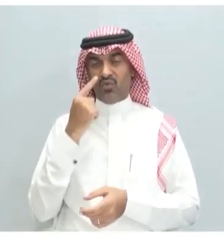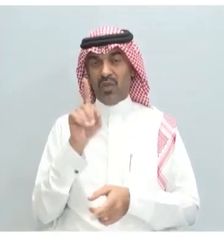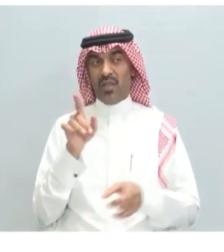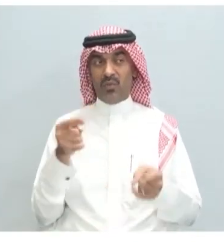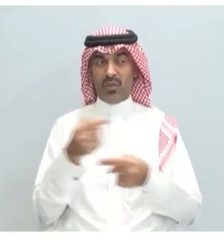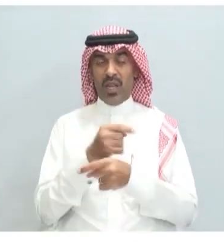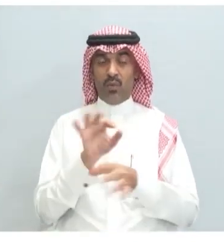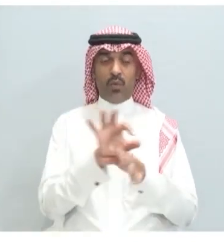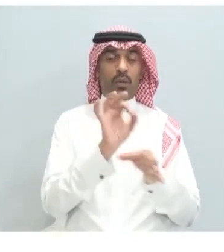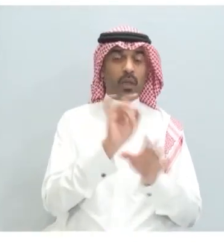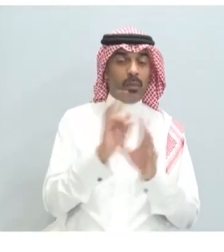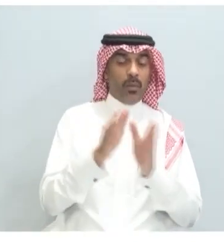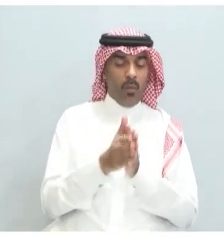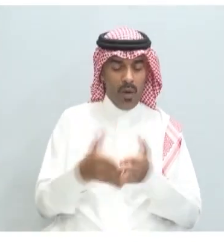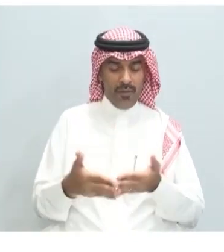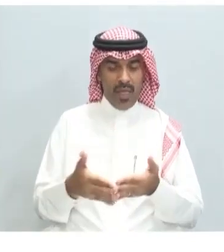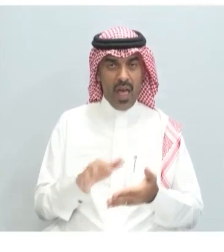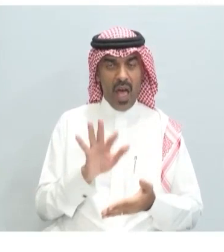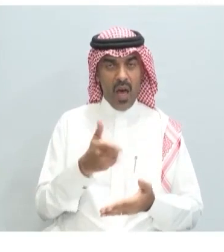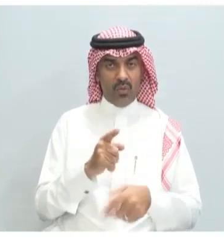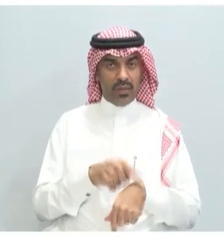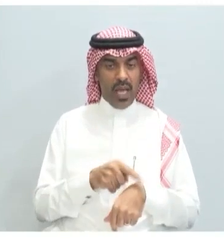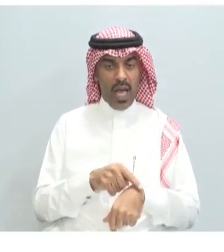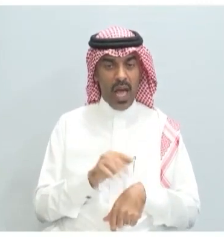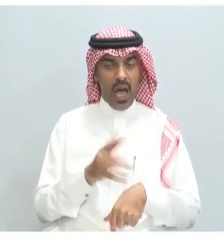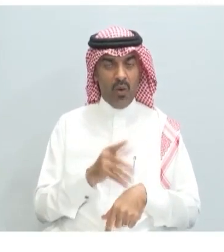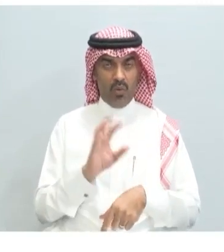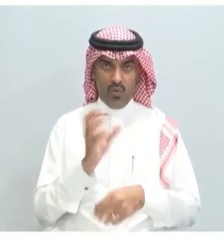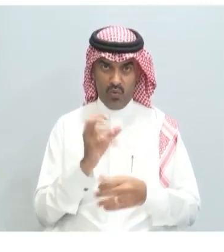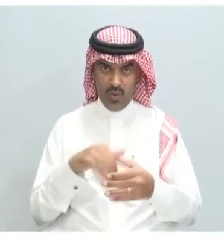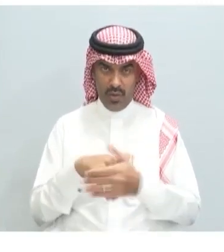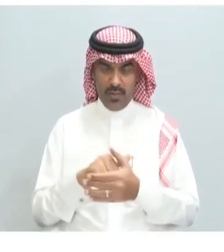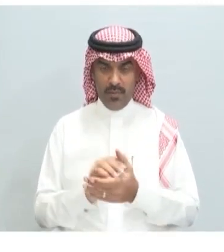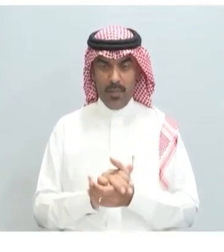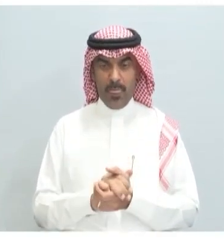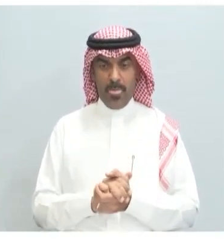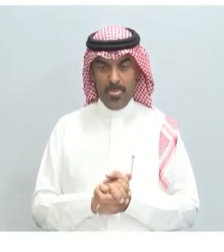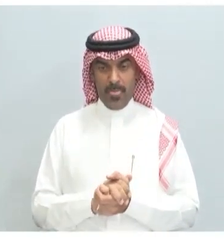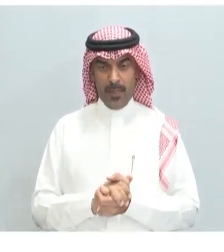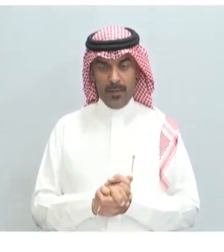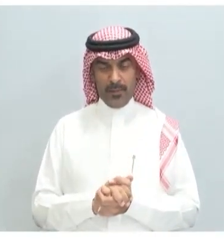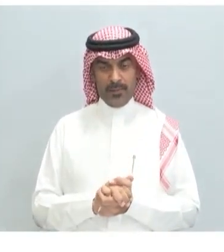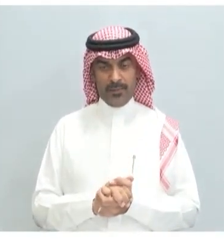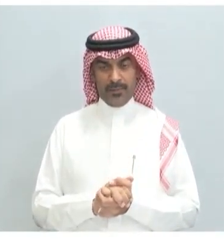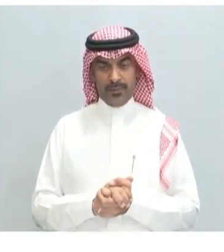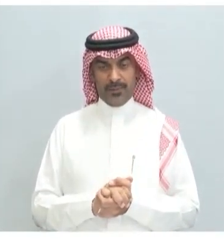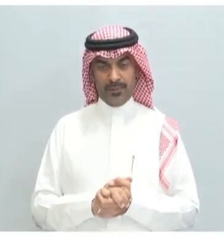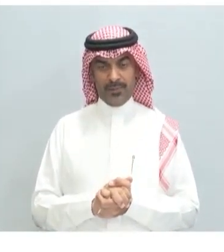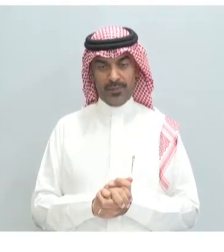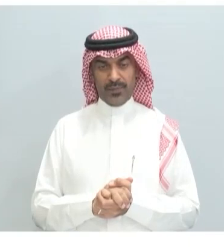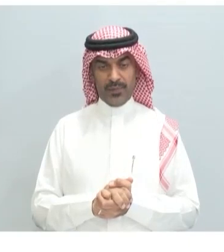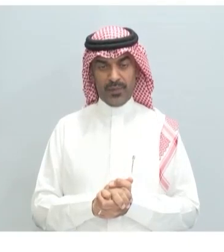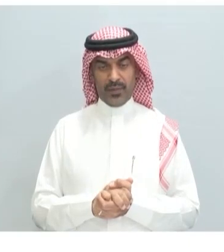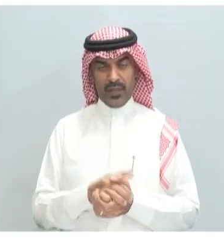هو يا ياخذ محفظه يا ياخذ ساعه الحوادث متنافيه وبالتالي راح اقول ان الاحتمال